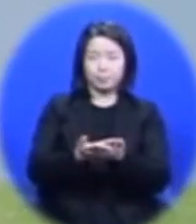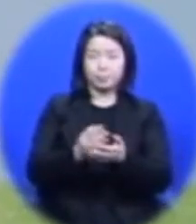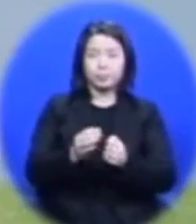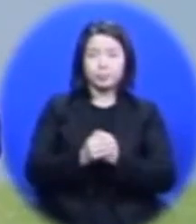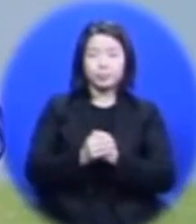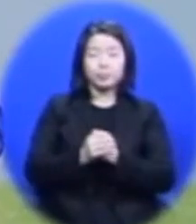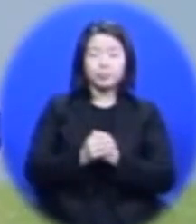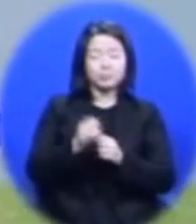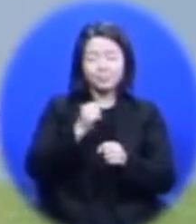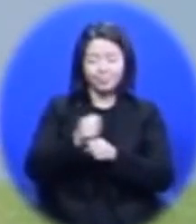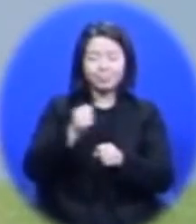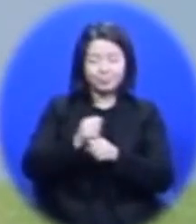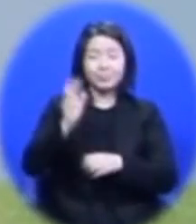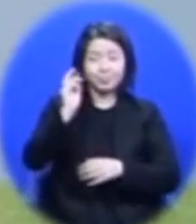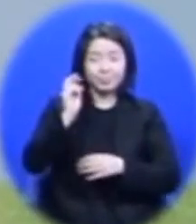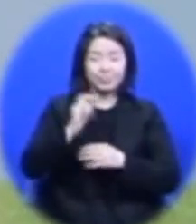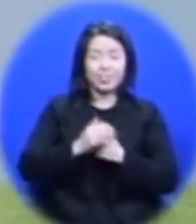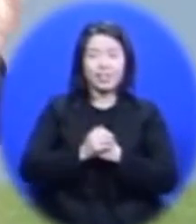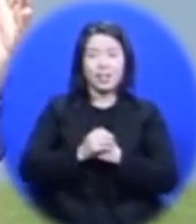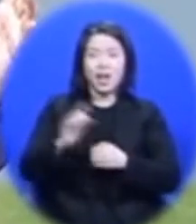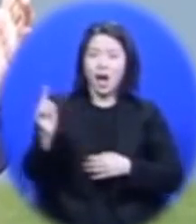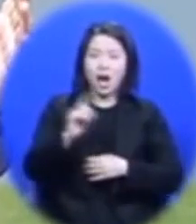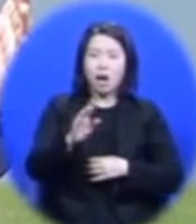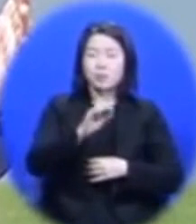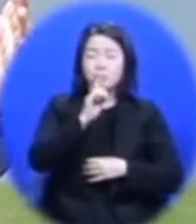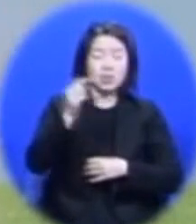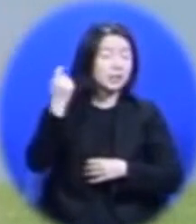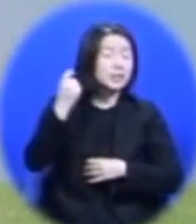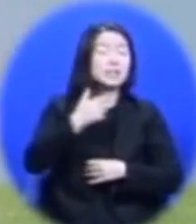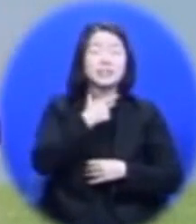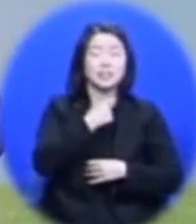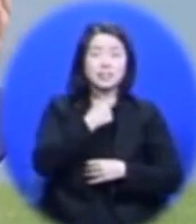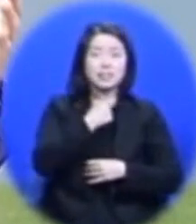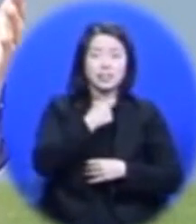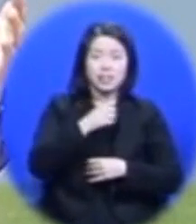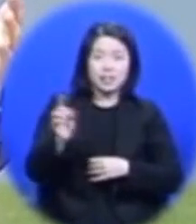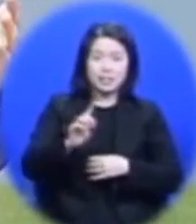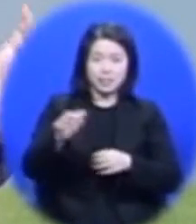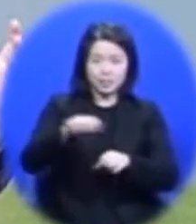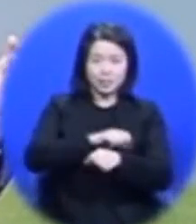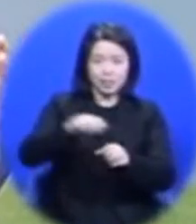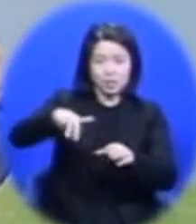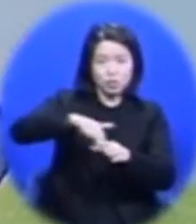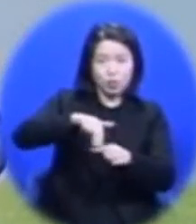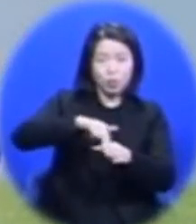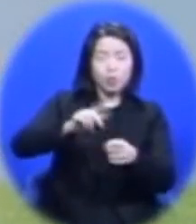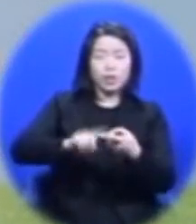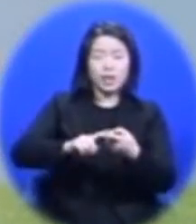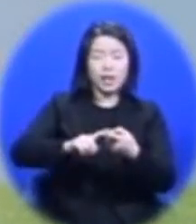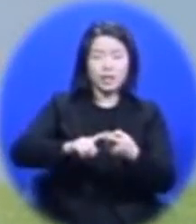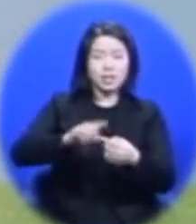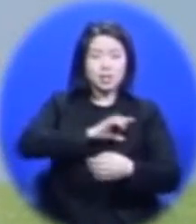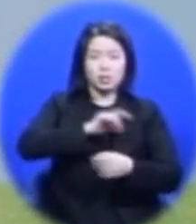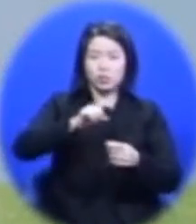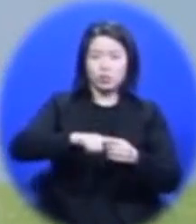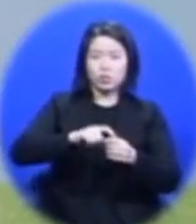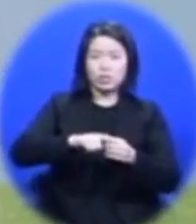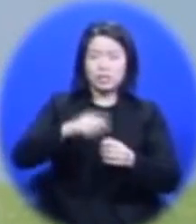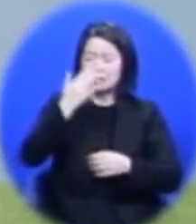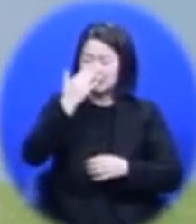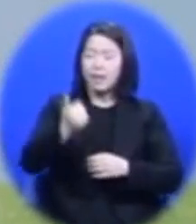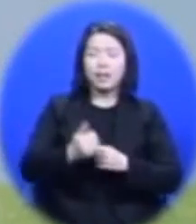참 얼마나 난감했겠어요. 아무 이야기 듣고 싶지 않다. 특히 종교와 관련된 그런 주제의 이야기는 아주